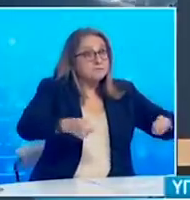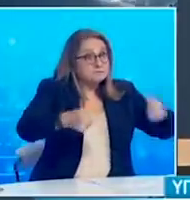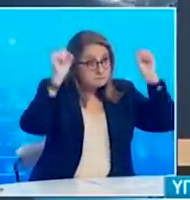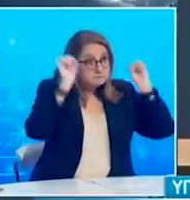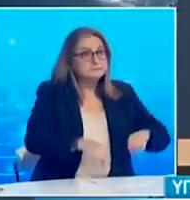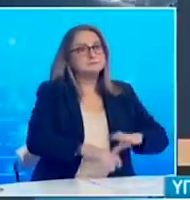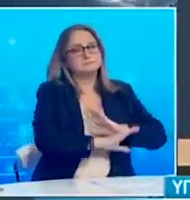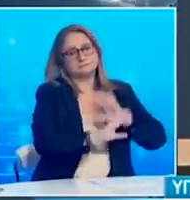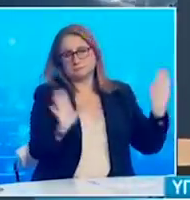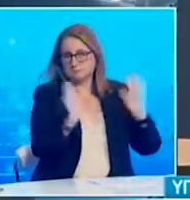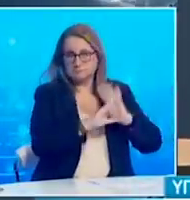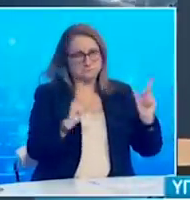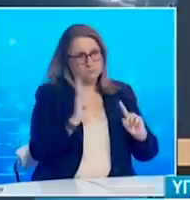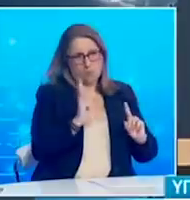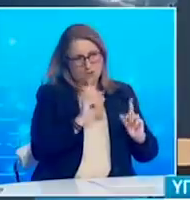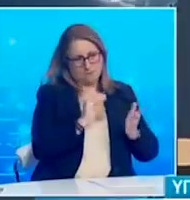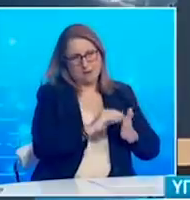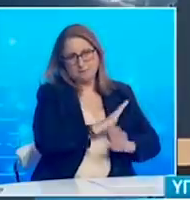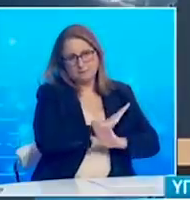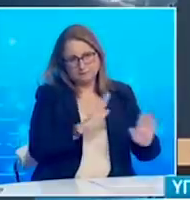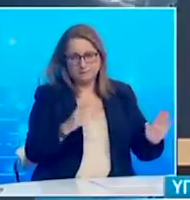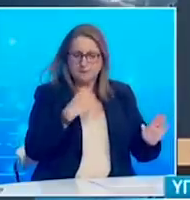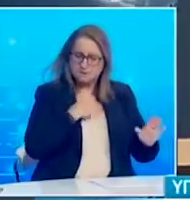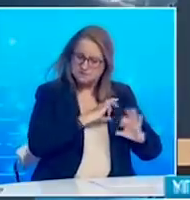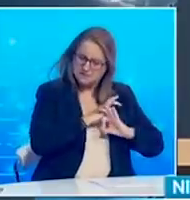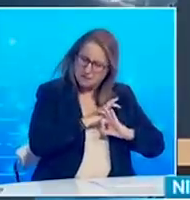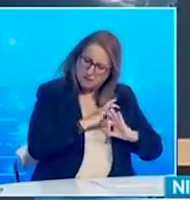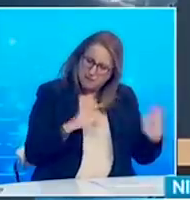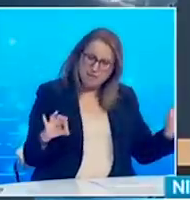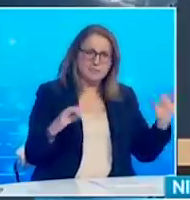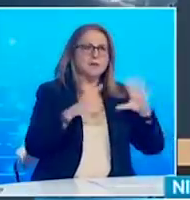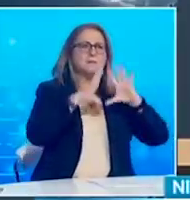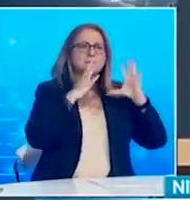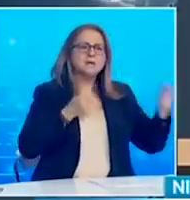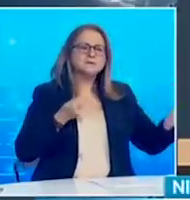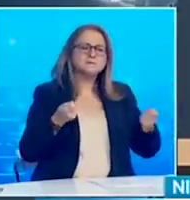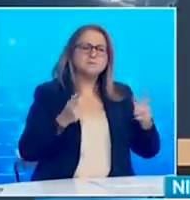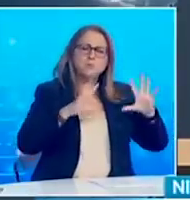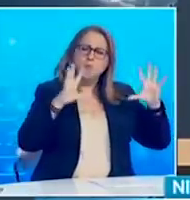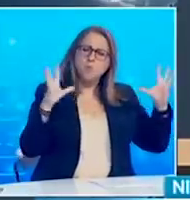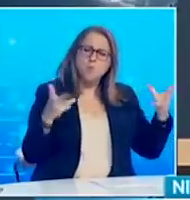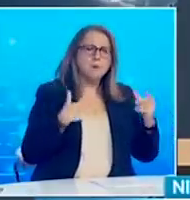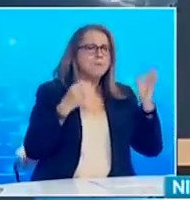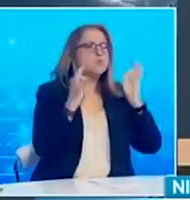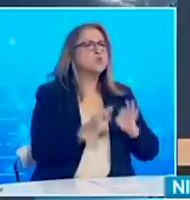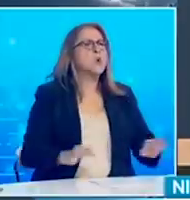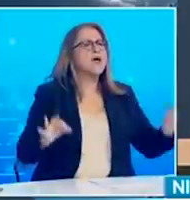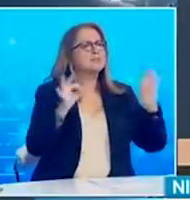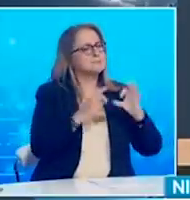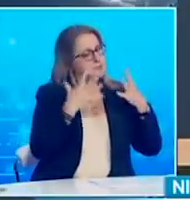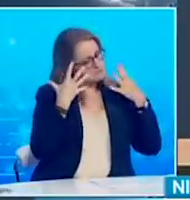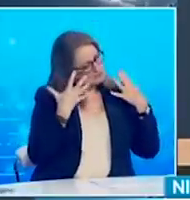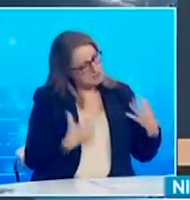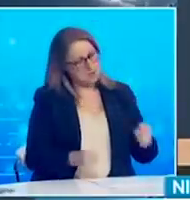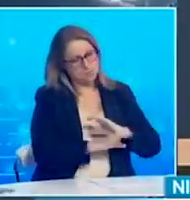ζήτημα αυτό, προφανώς ο μηχανισμός μας είναι έτοιμος, προφανώς είμαστε έτοιμοι για κάθε σενάριο. Νομίζω όμως ότι για άλλη